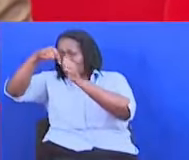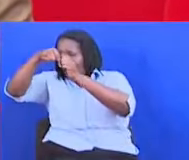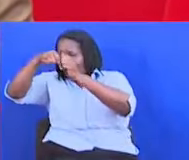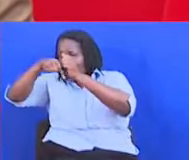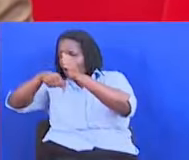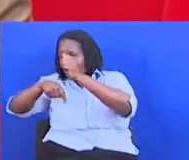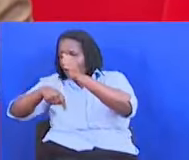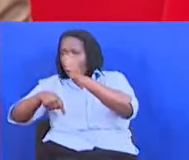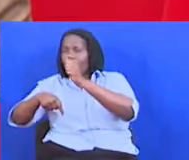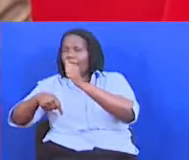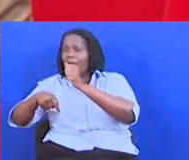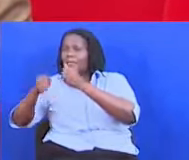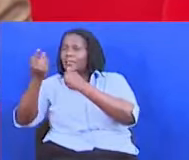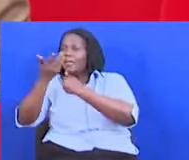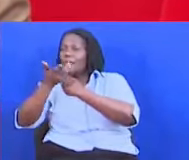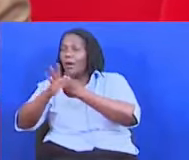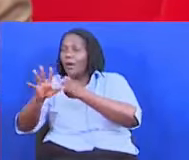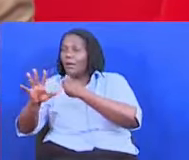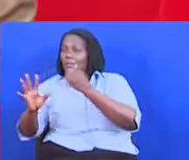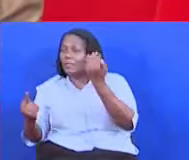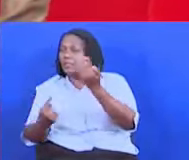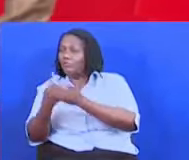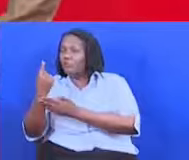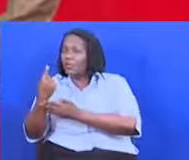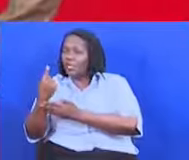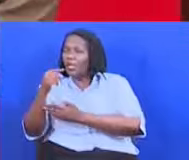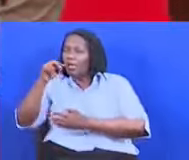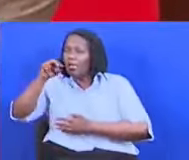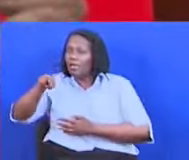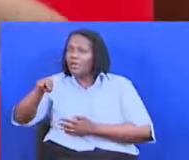athari za ongezeko la maji ya bahari zinazoendelea kutokezesha kule Nungwi?